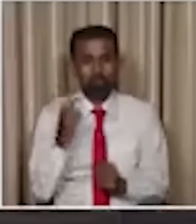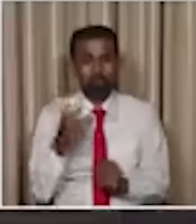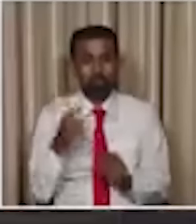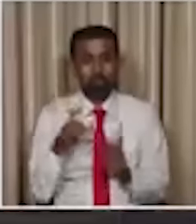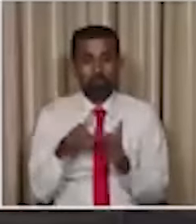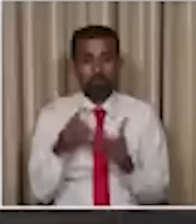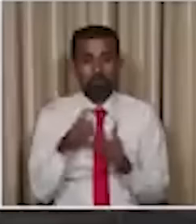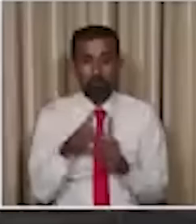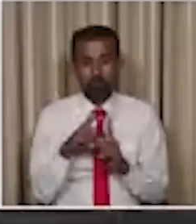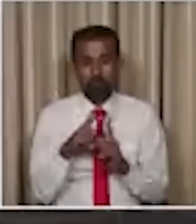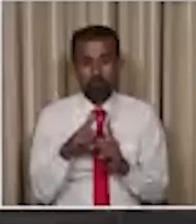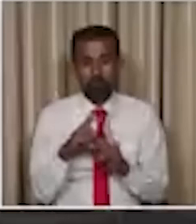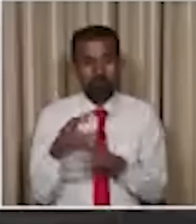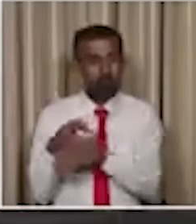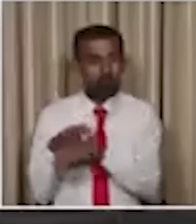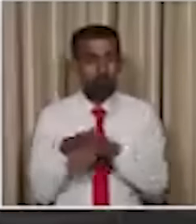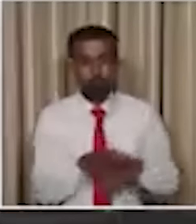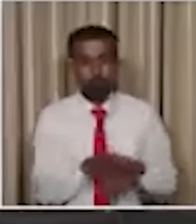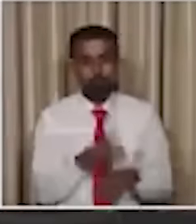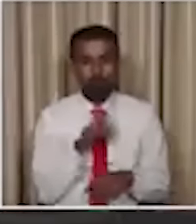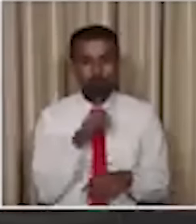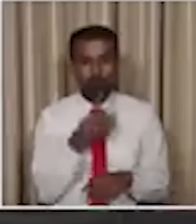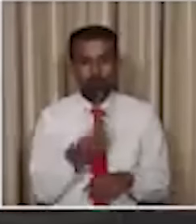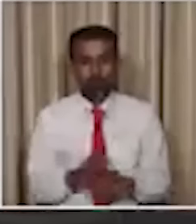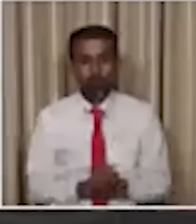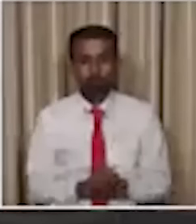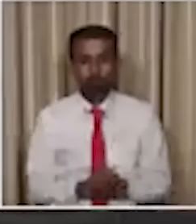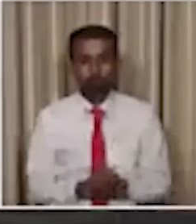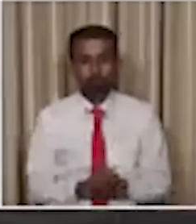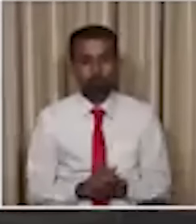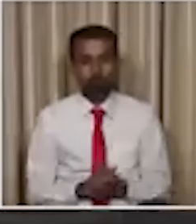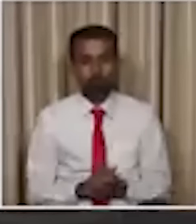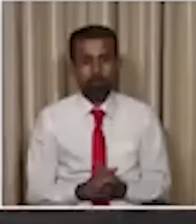පරීක්ෂණ දෙපාර්තමේන්තු වෙත යොමු කරන ලෙස දන්වා ඇත. ඒ අනුව